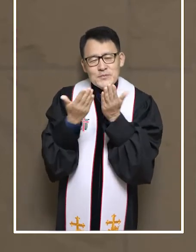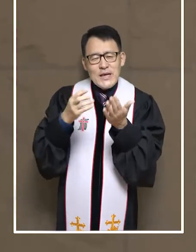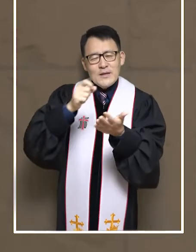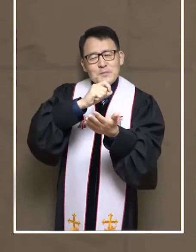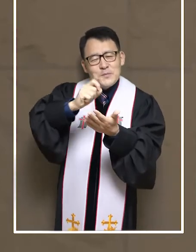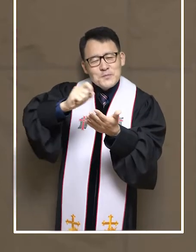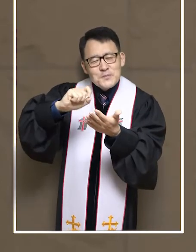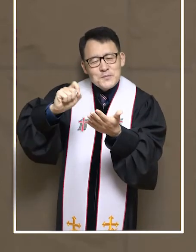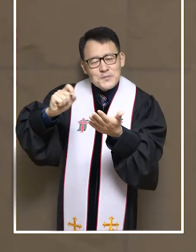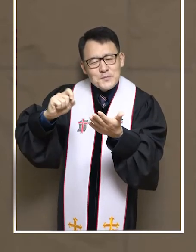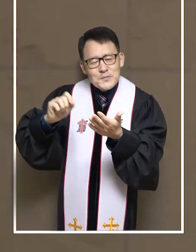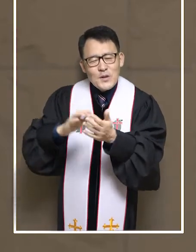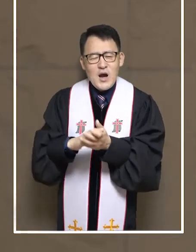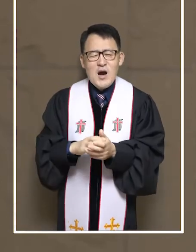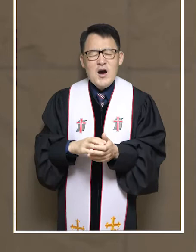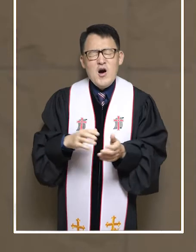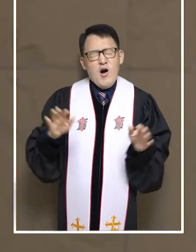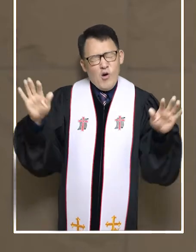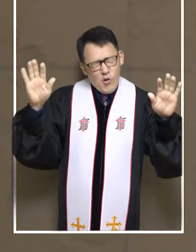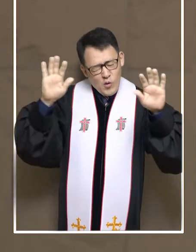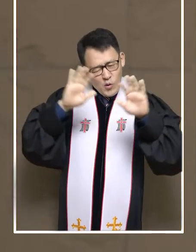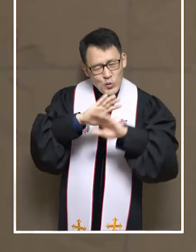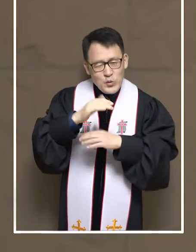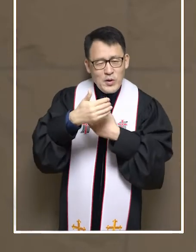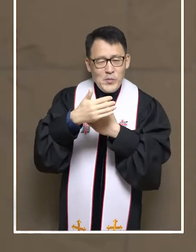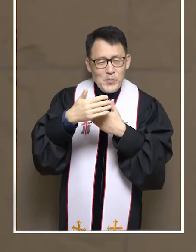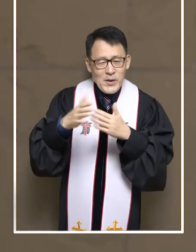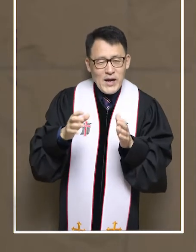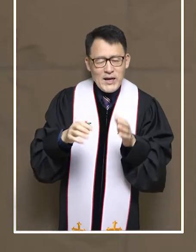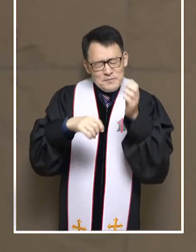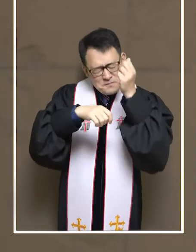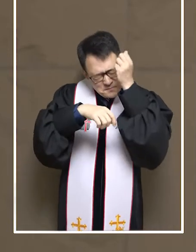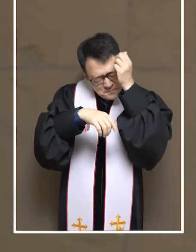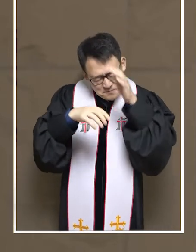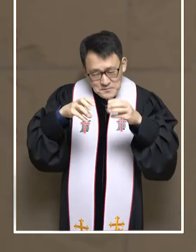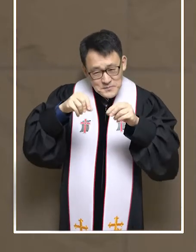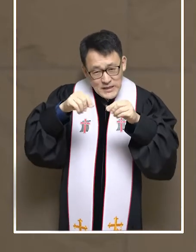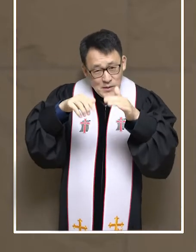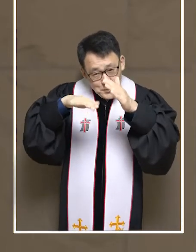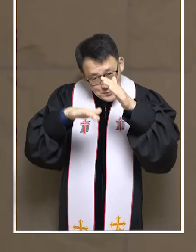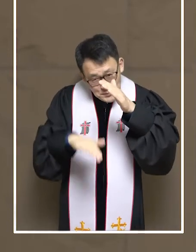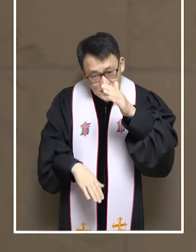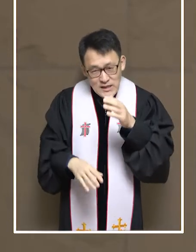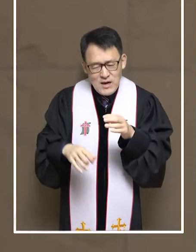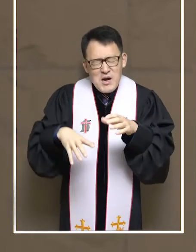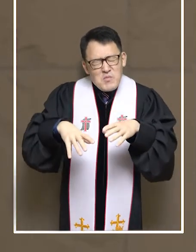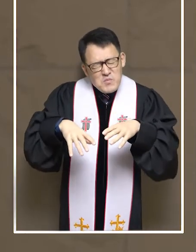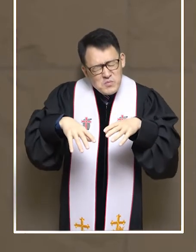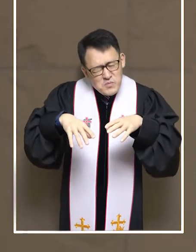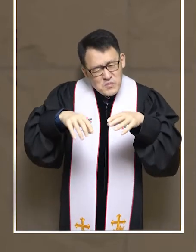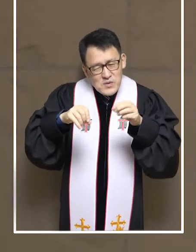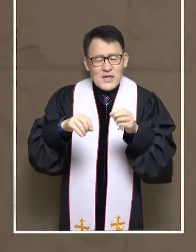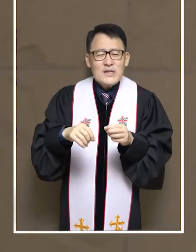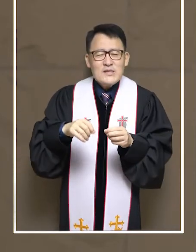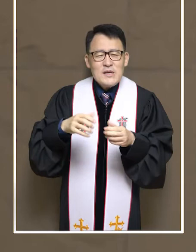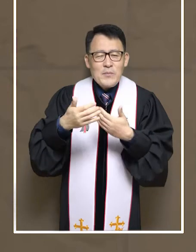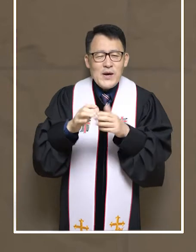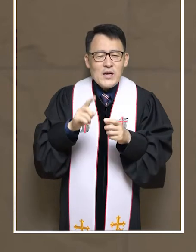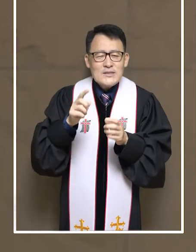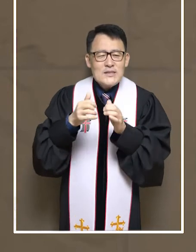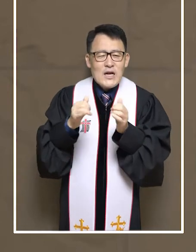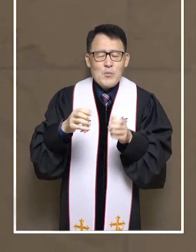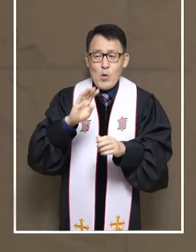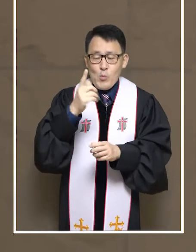남겼죠. 여러분, 독방, 캄캄한 방, 저 지하 음습한 방,